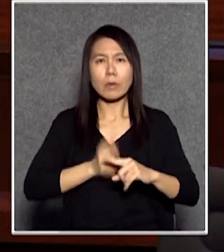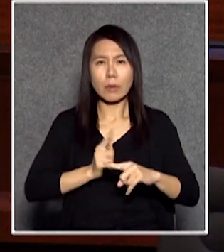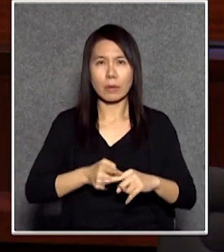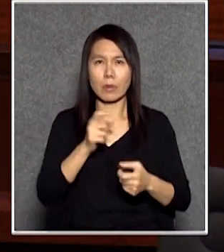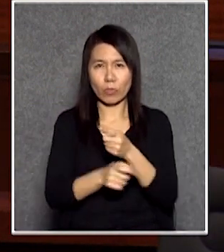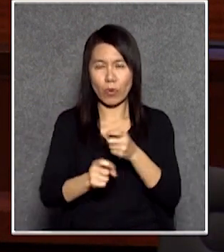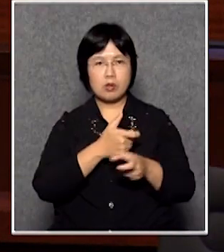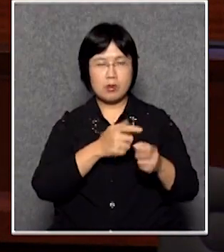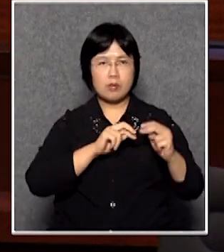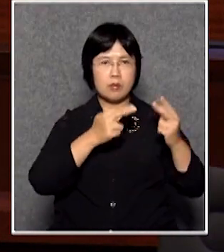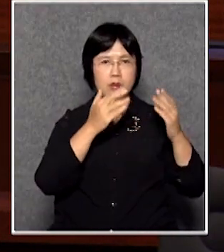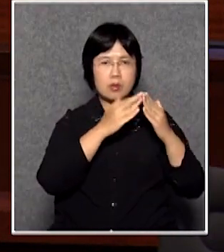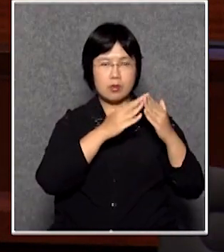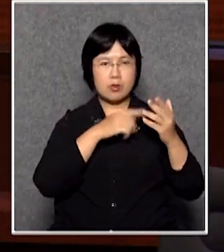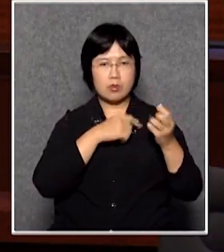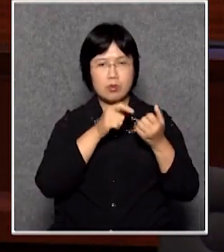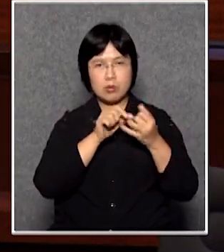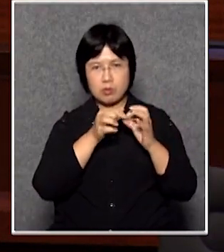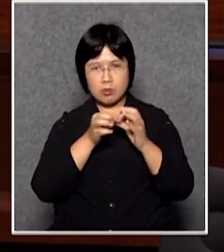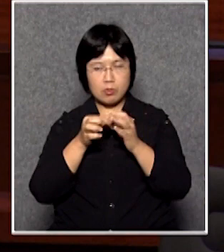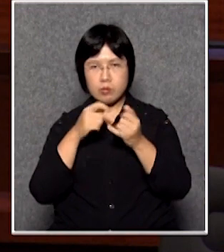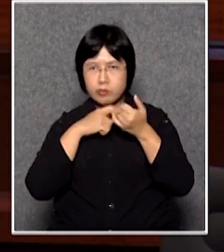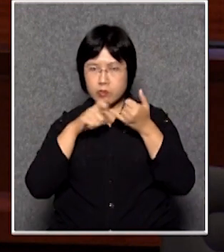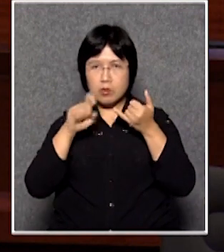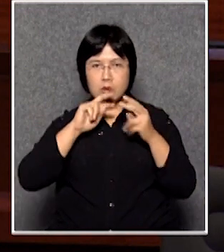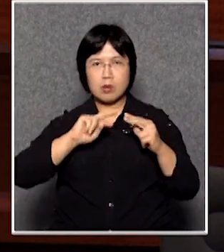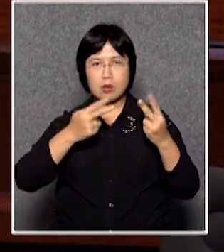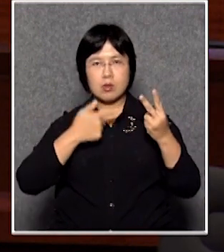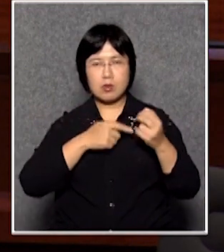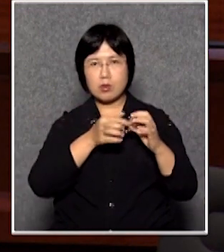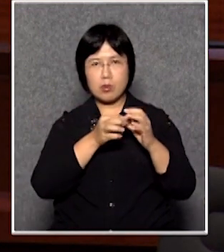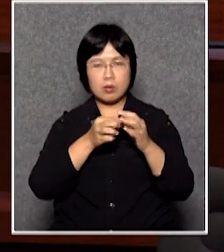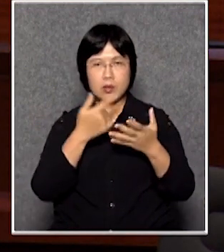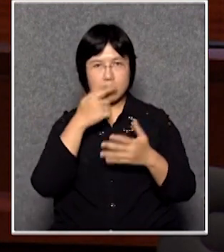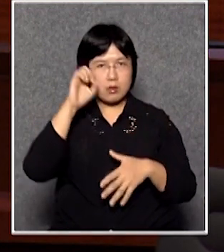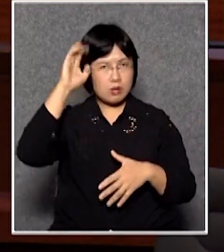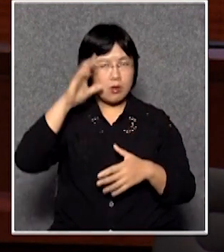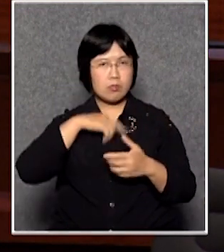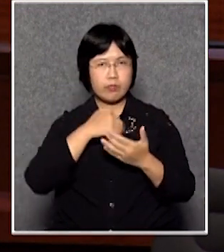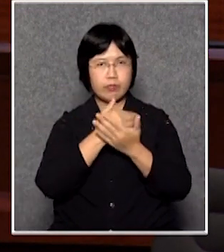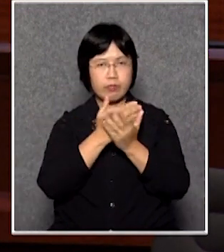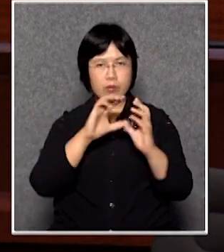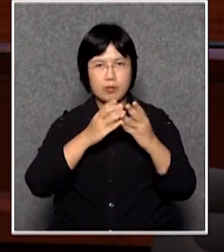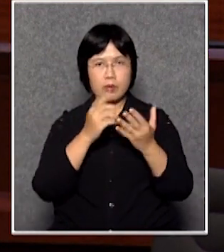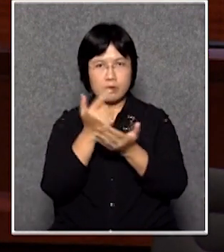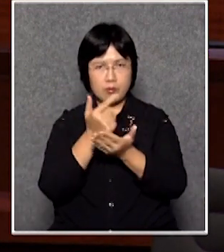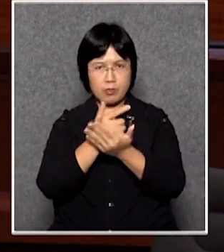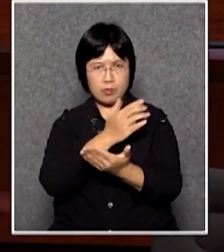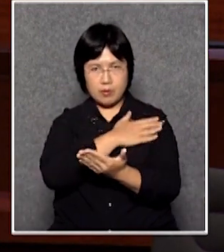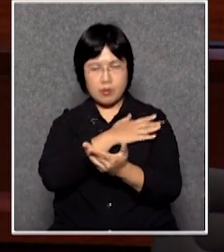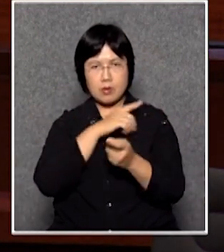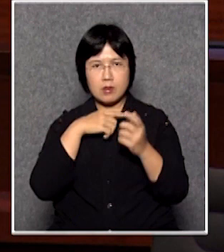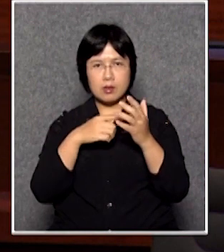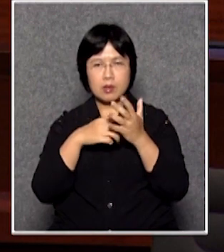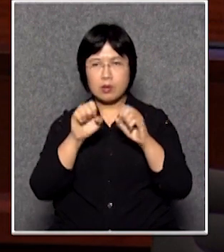及經濟發展局通訊及科技科會改組為通訊及創意產業科，重點是負責與電訊廣